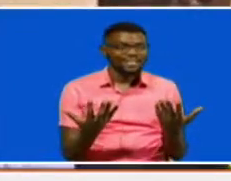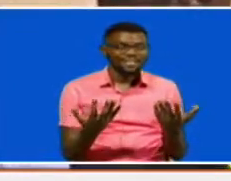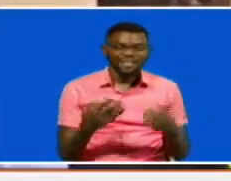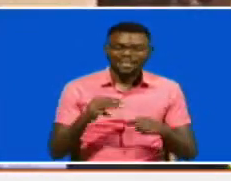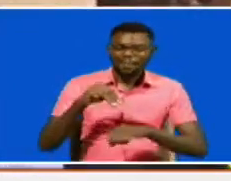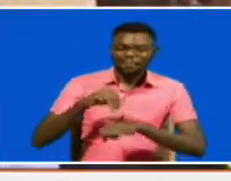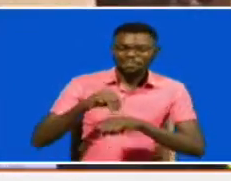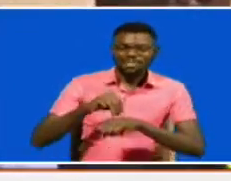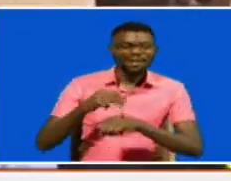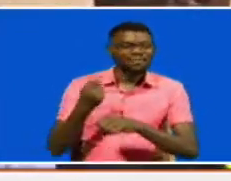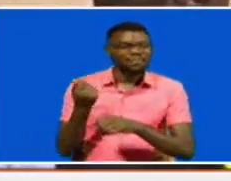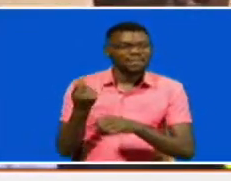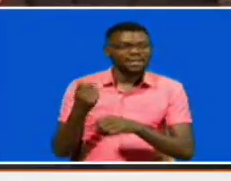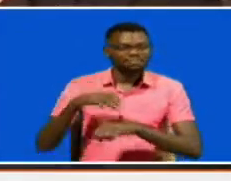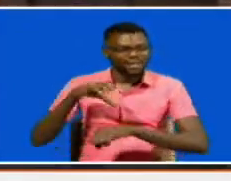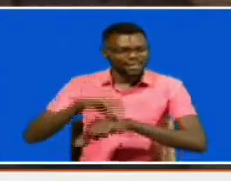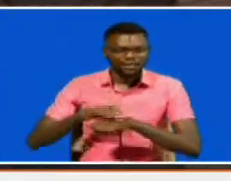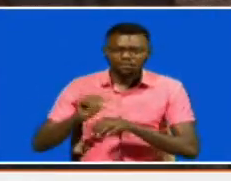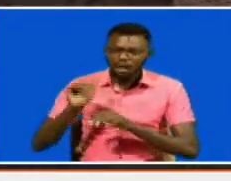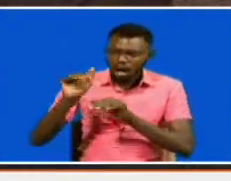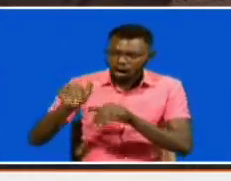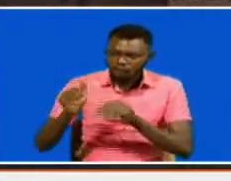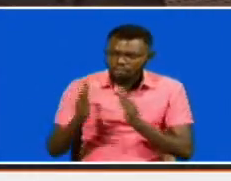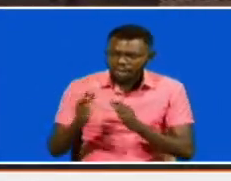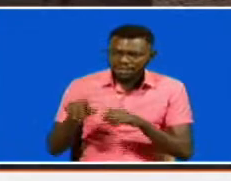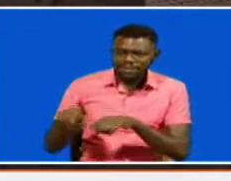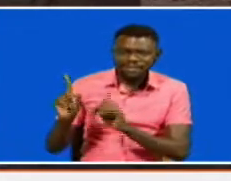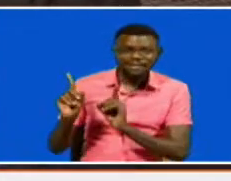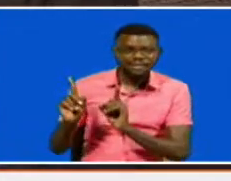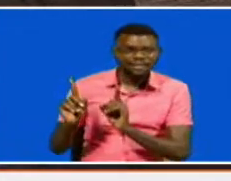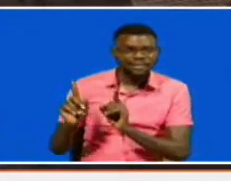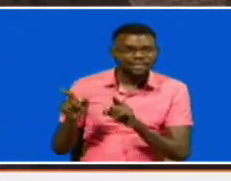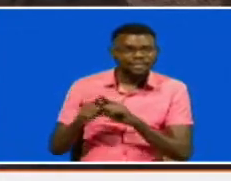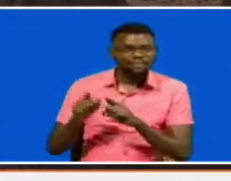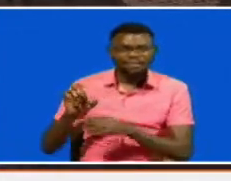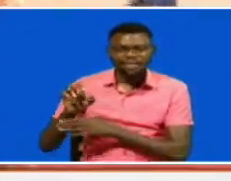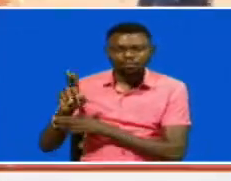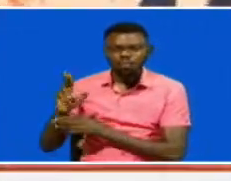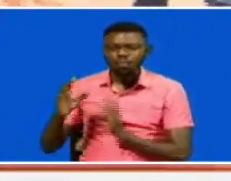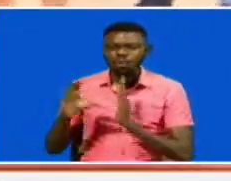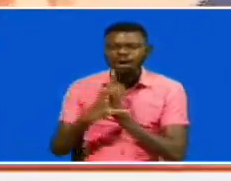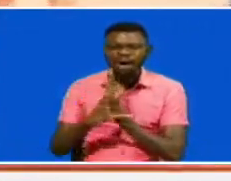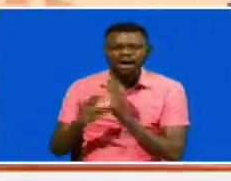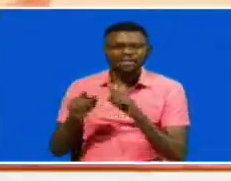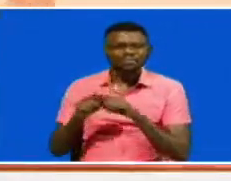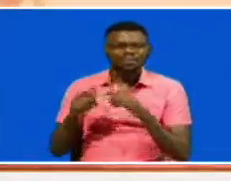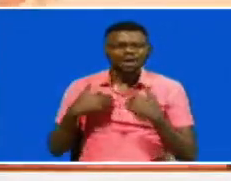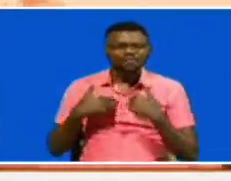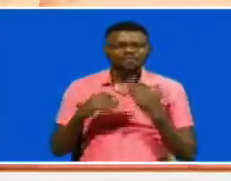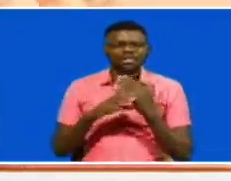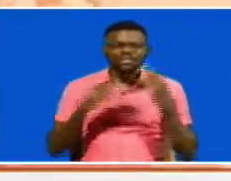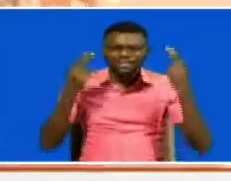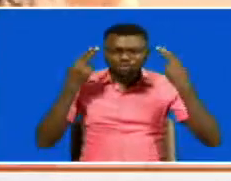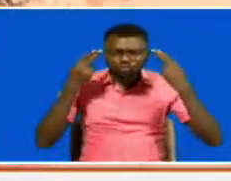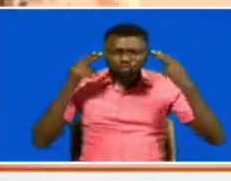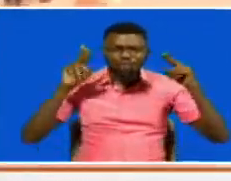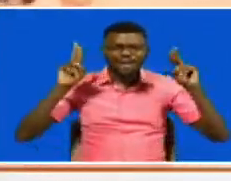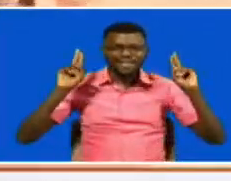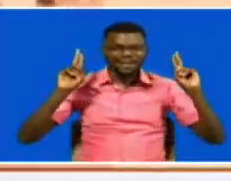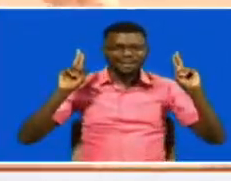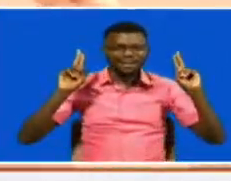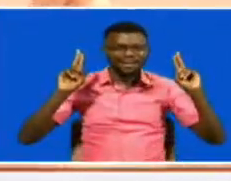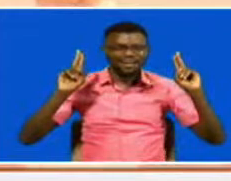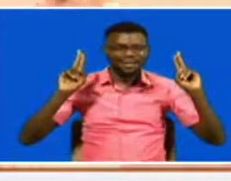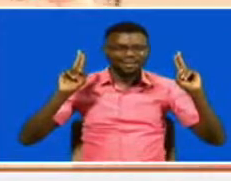M-Pesa kwa mkulima. Miongoni mwa mataifa haya EU ni taifa la Slovakia ambalo linawasaidia